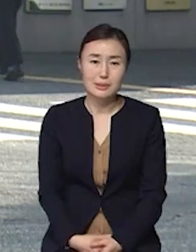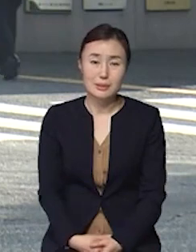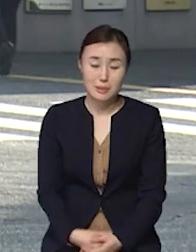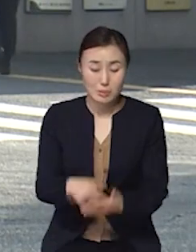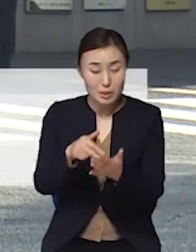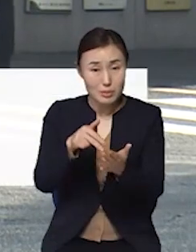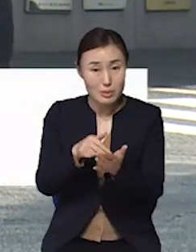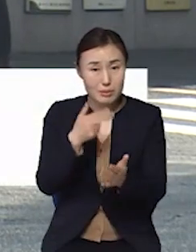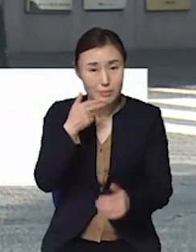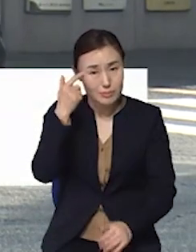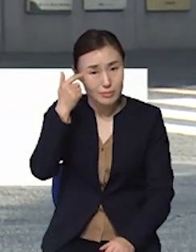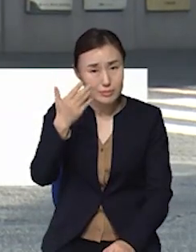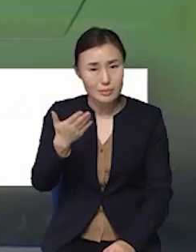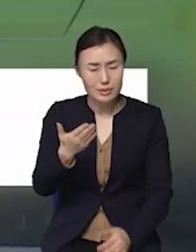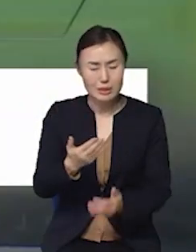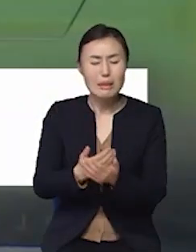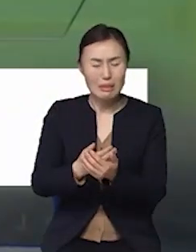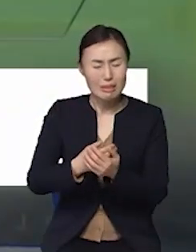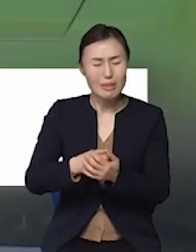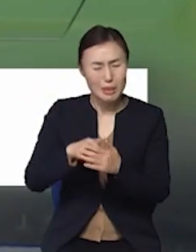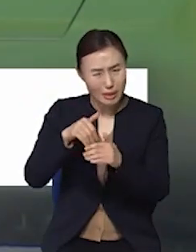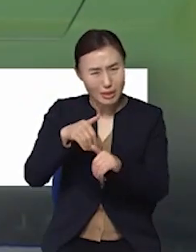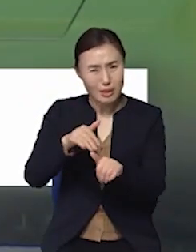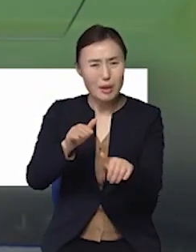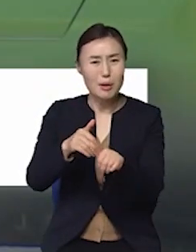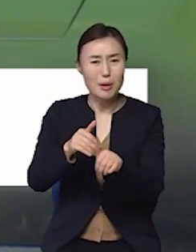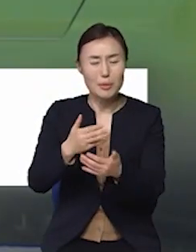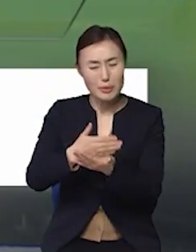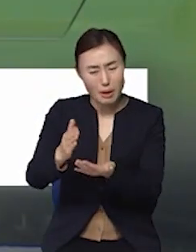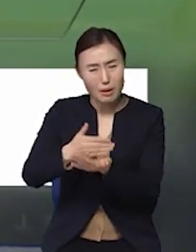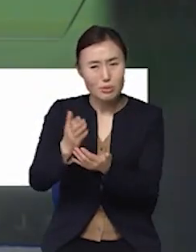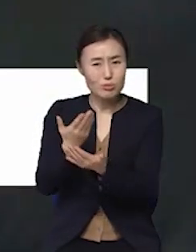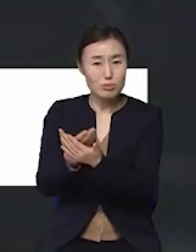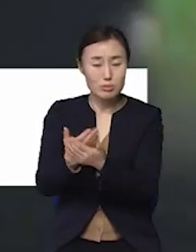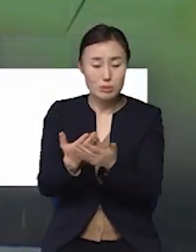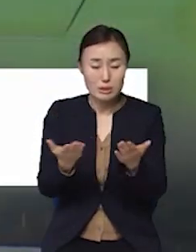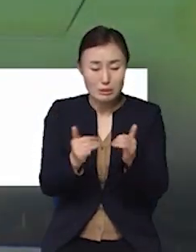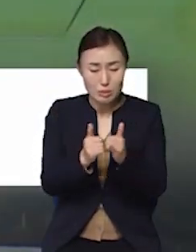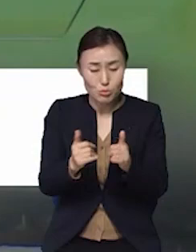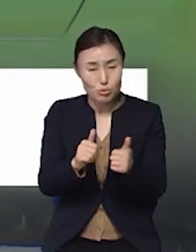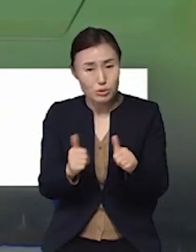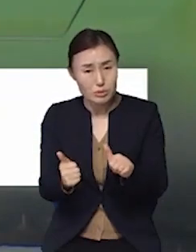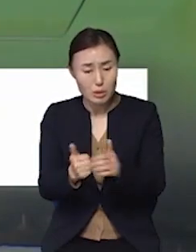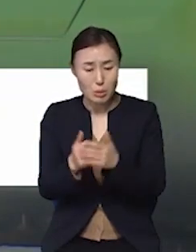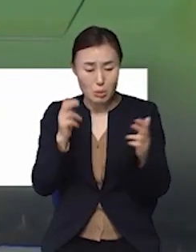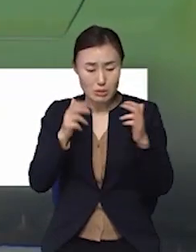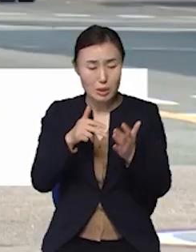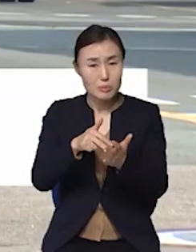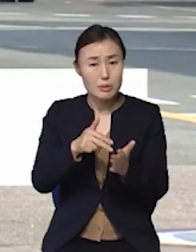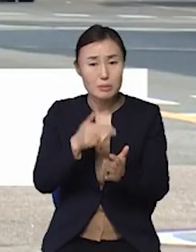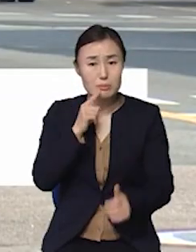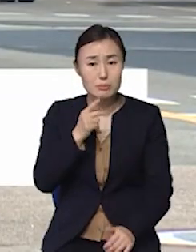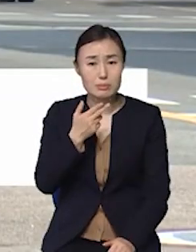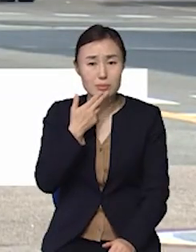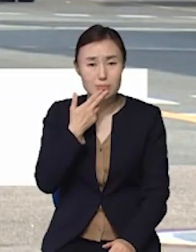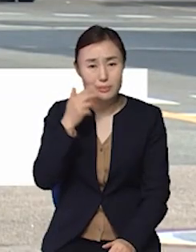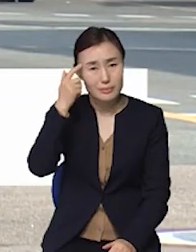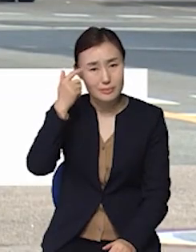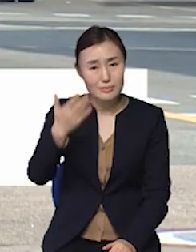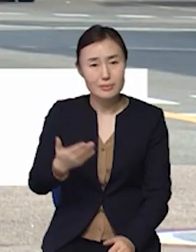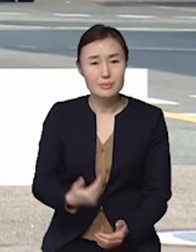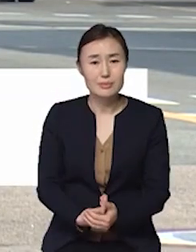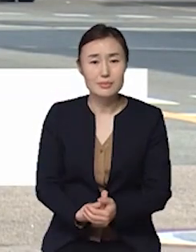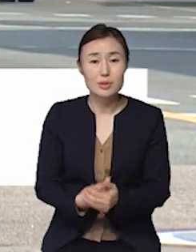없으신 거예요? 나가주세요. 아니 근데 노동자가 죽었잖아요. 그러면 그거에 대한 회사 입장이 없으시냐고 물어보는 거예요. 나는 이제 저희가 노동 입장